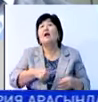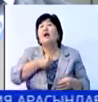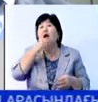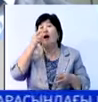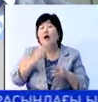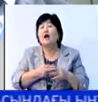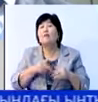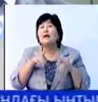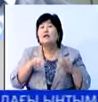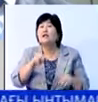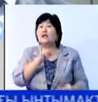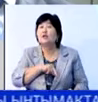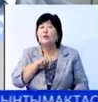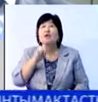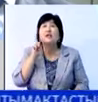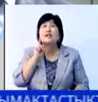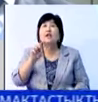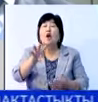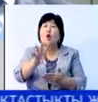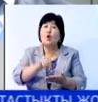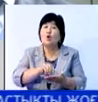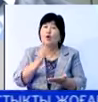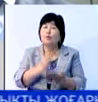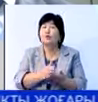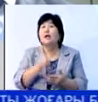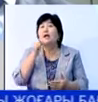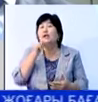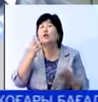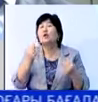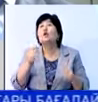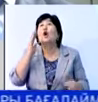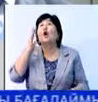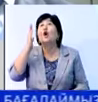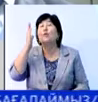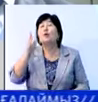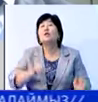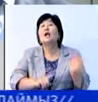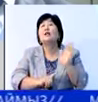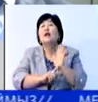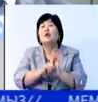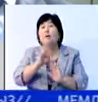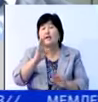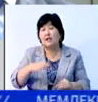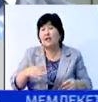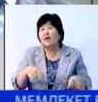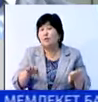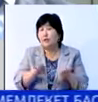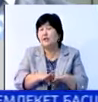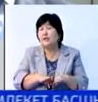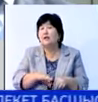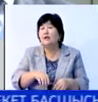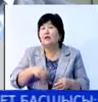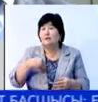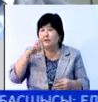ағамыздың істеген еңбегін жастарға үлгі болсын деп, ертеңгі күні болашаққа нық қадам басатындай іргелі елдің азамат